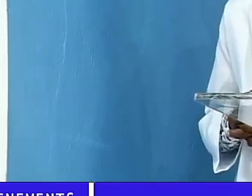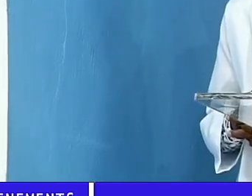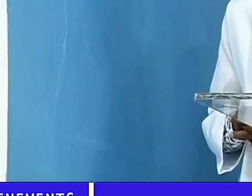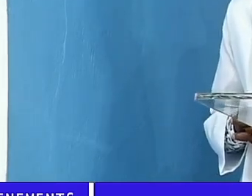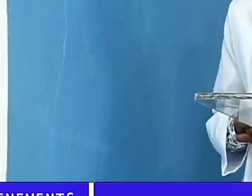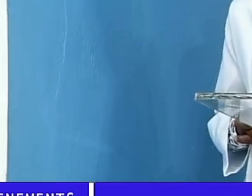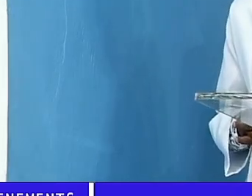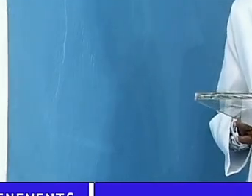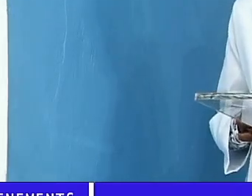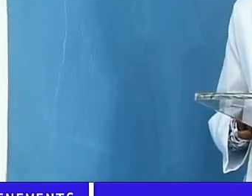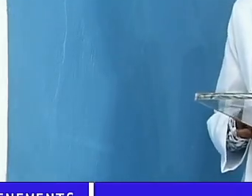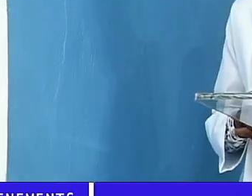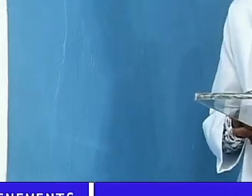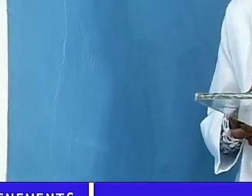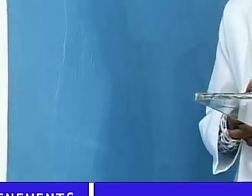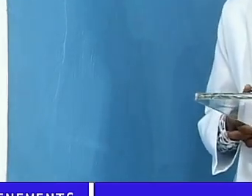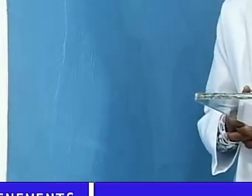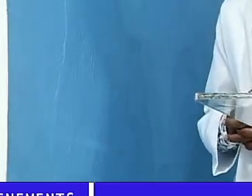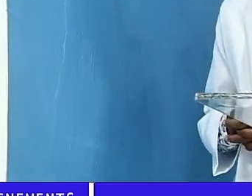là.